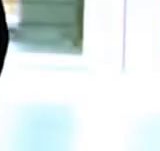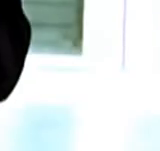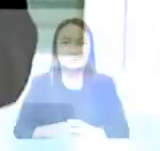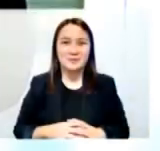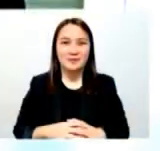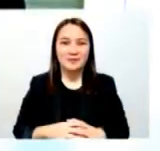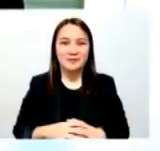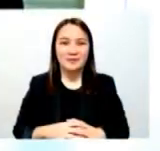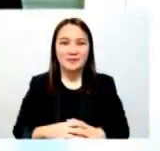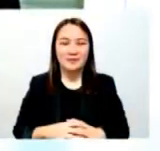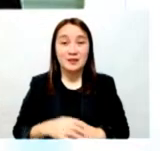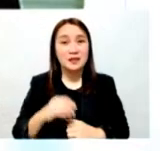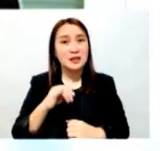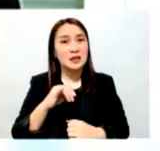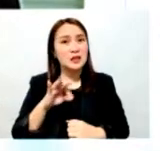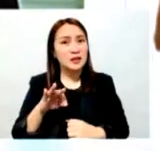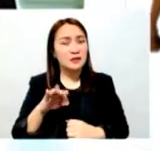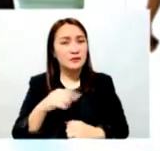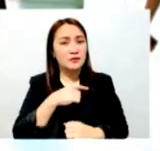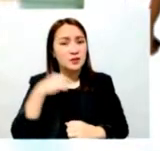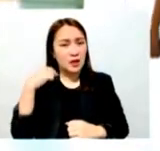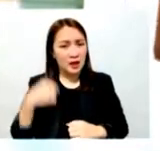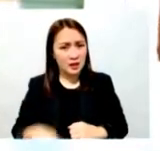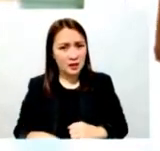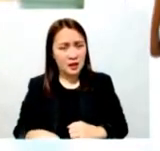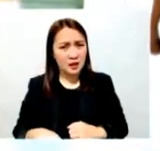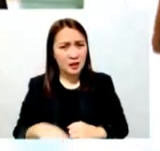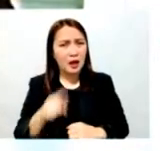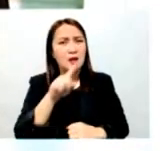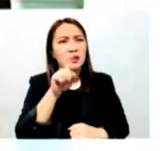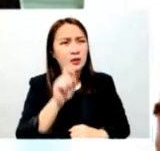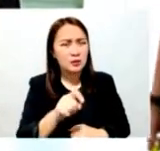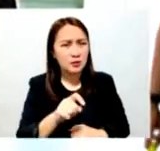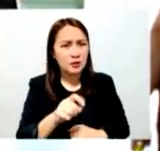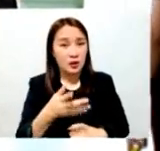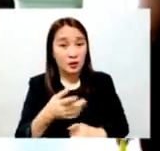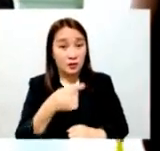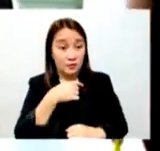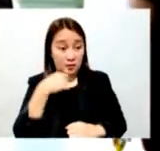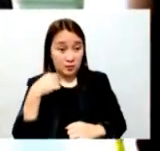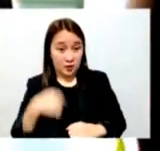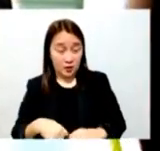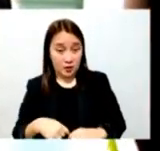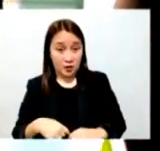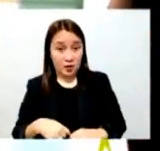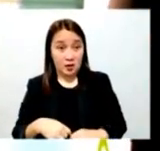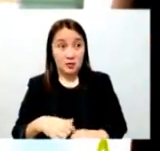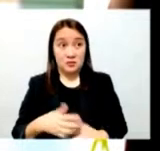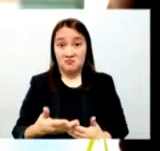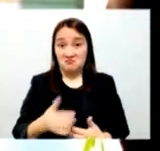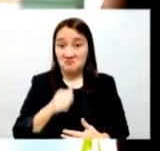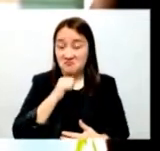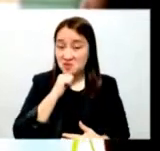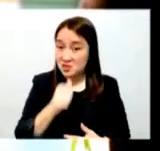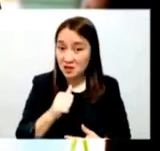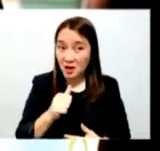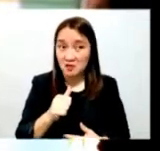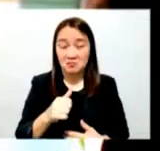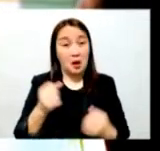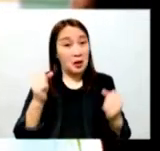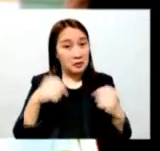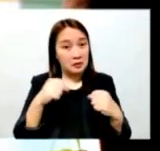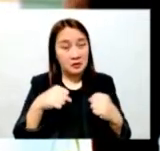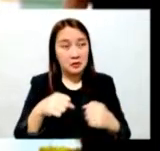Kung ang China ang tatanungin, ang Pilipinas ay ang traitor na hindi tumutupad sa mga kasunduan sa West Philippine Sea. Pero